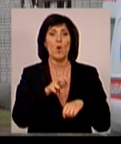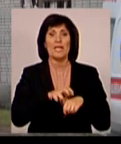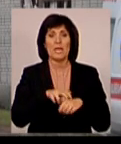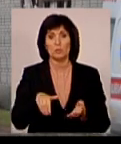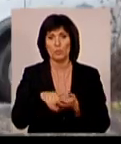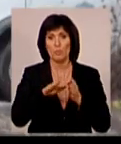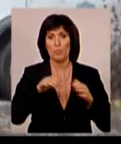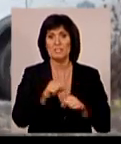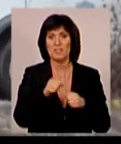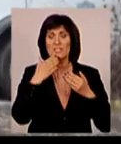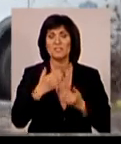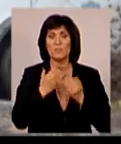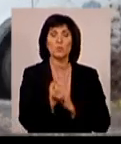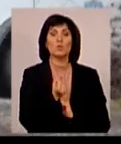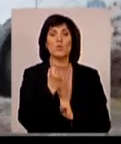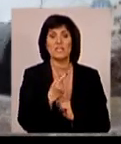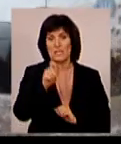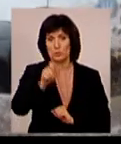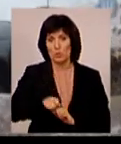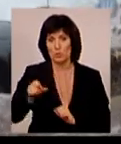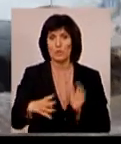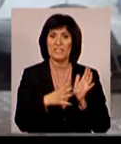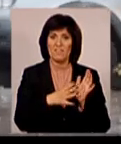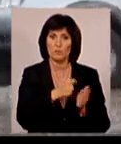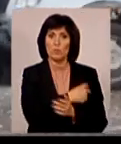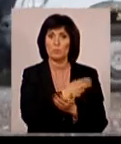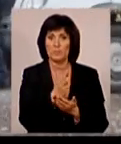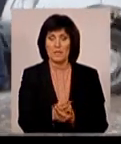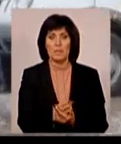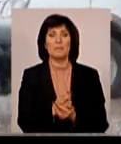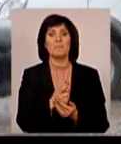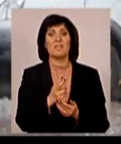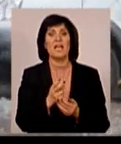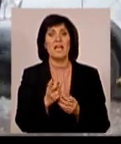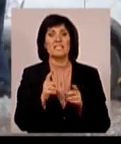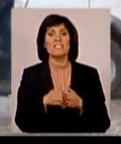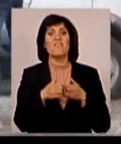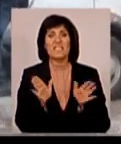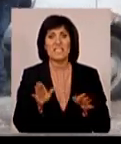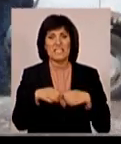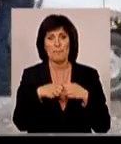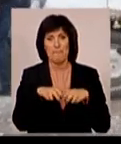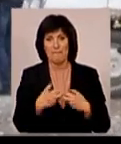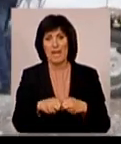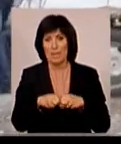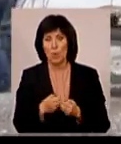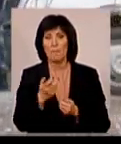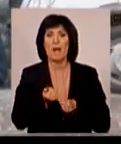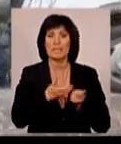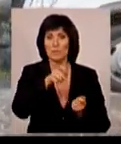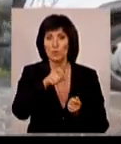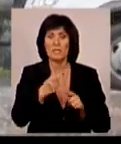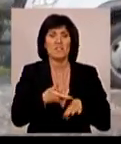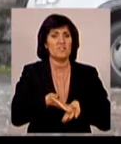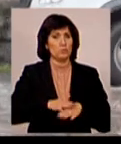допомогу після вибуху звернулися 11 людей, 9 ушпиталили, зокрема, з відкритими переломами. А тих кількох, що були